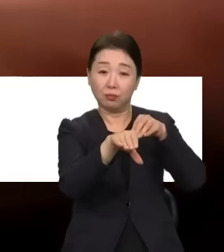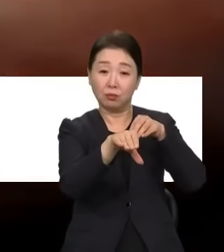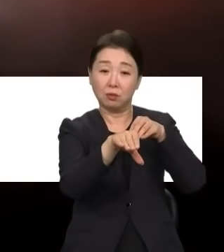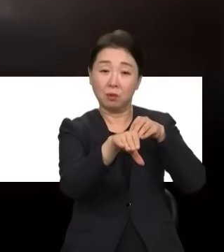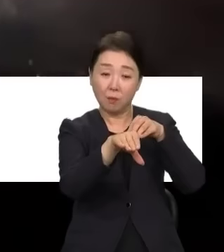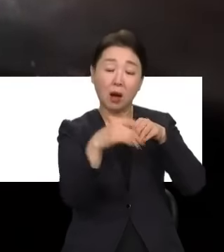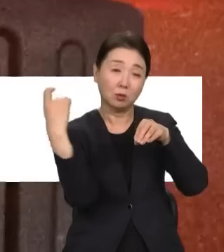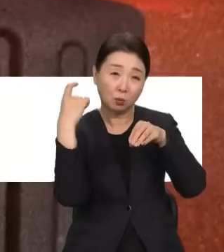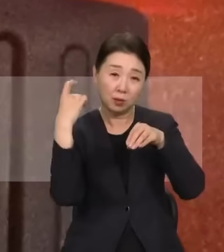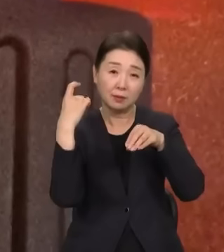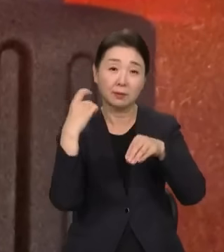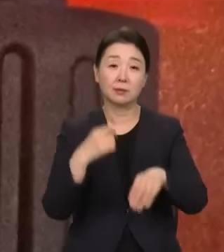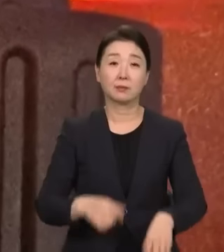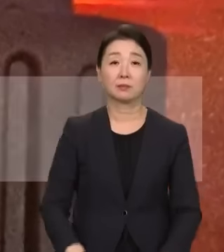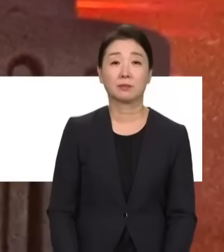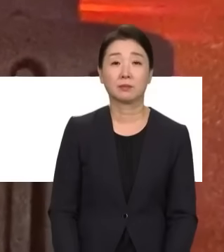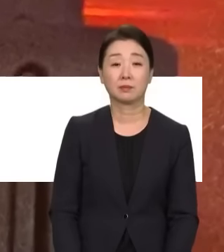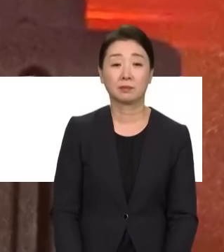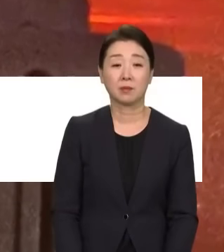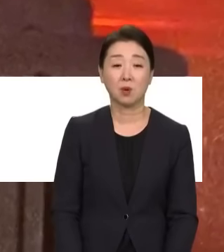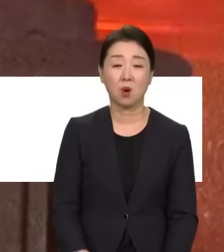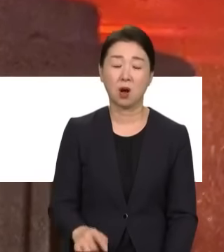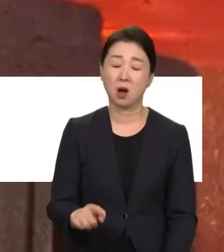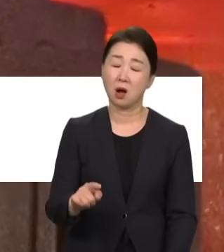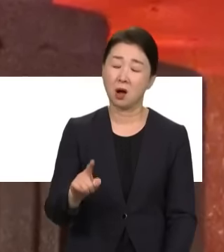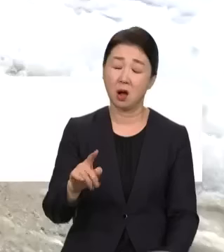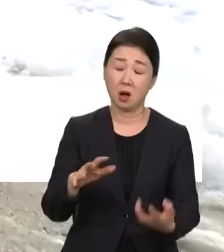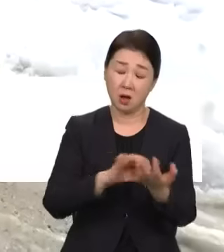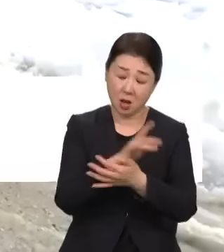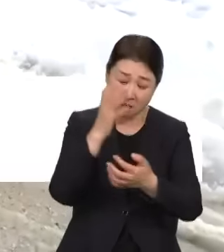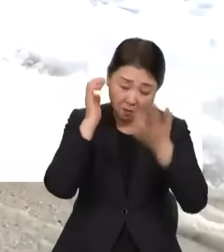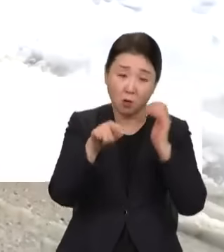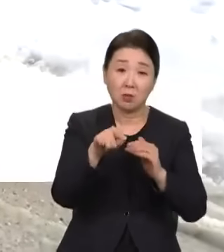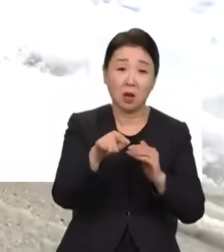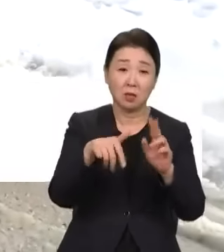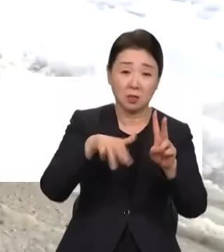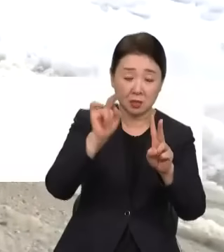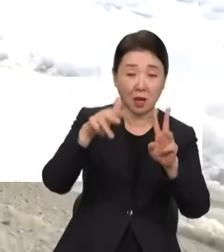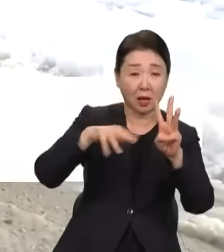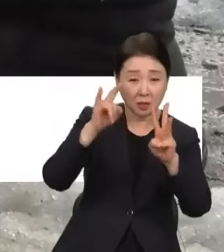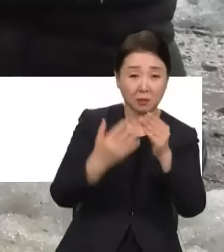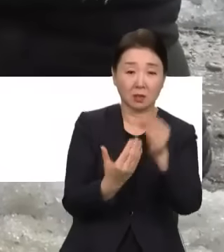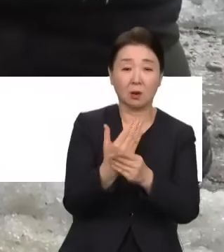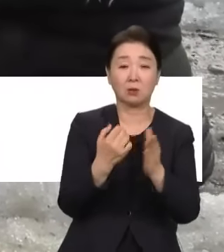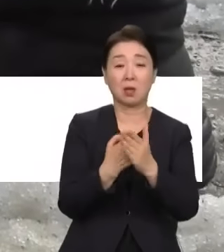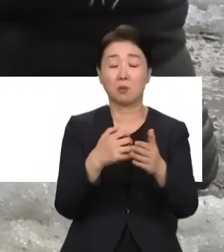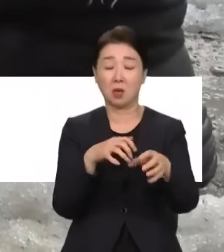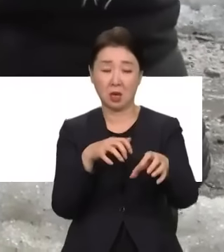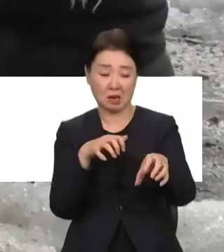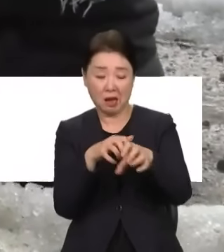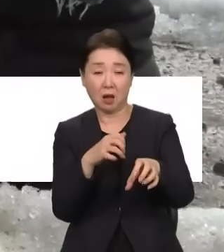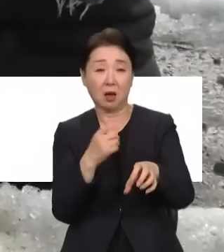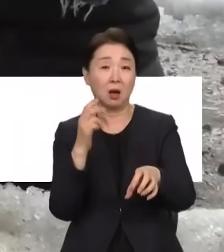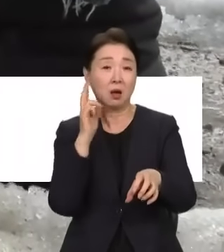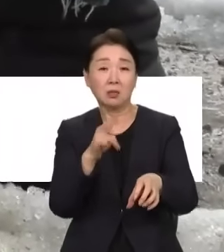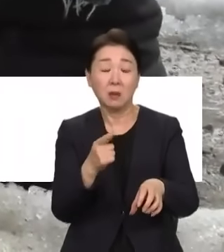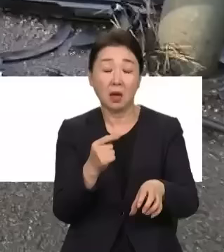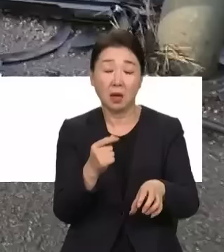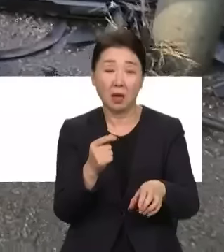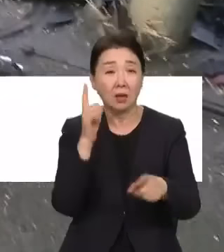추돌하는 소리가. 현장에 일단 아수라장이었고요. 2차 사고, 3차 사고로 인해 파손이 심하고 다친 분들도 굉장히